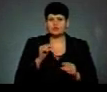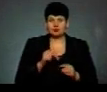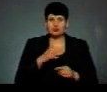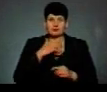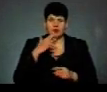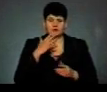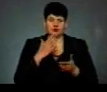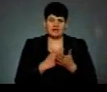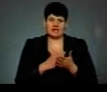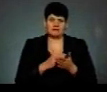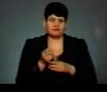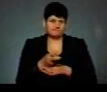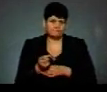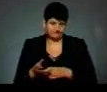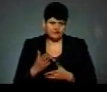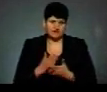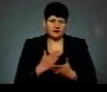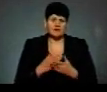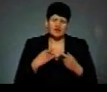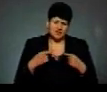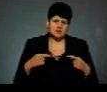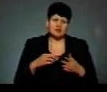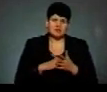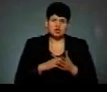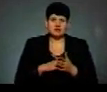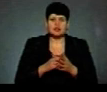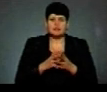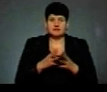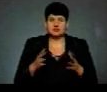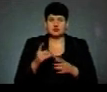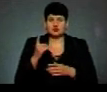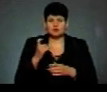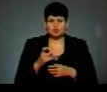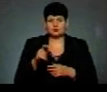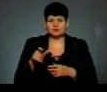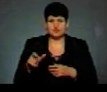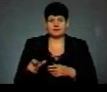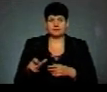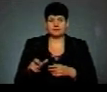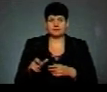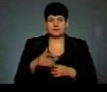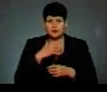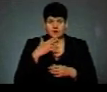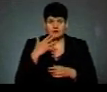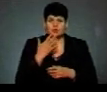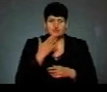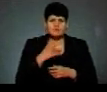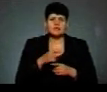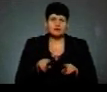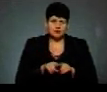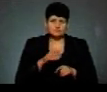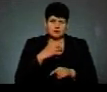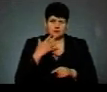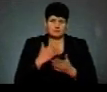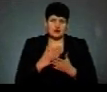багато відрахувань. Звісно, і з інших причин не бувають, але ми відраховуємо зазвичай більше сотні студентів в університеті, хоча у нас студентів багато, іноземних, маю на увазі. Ми